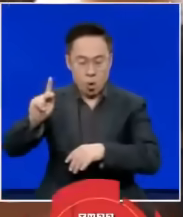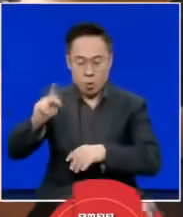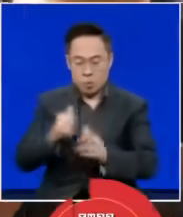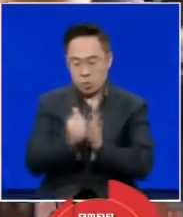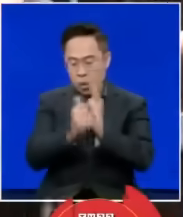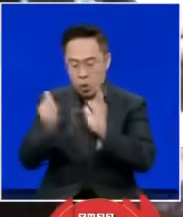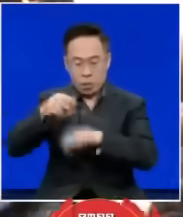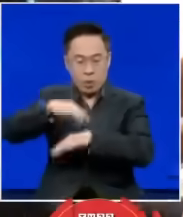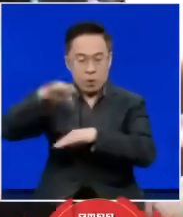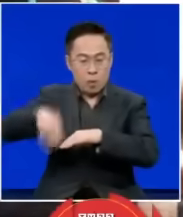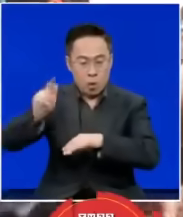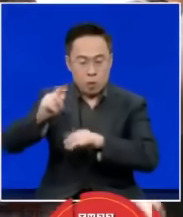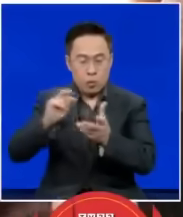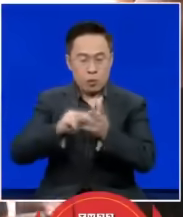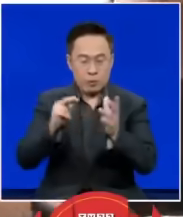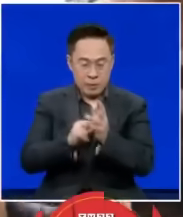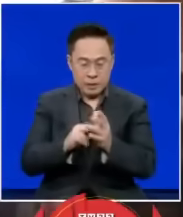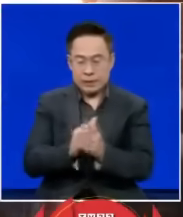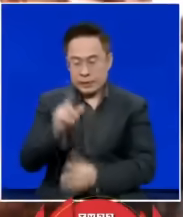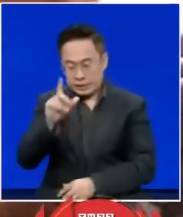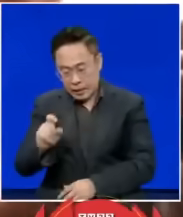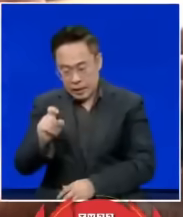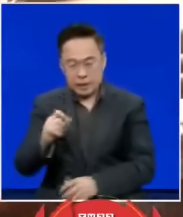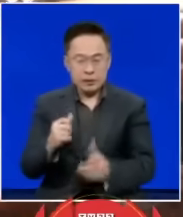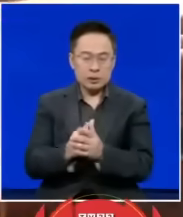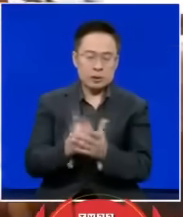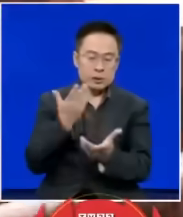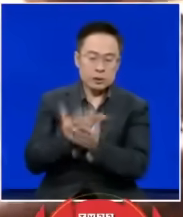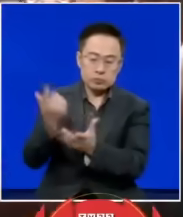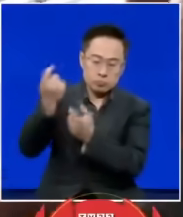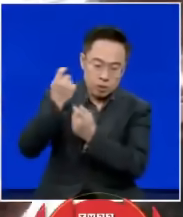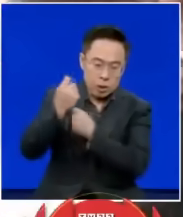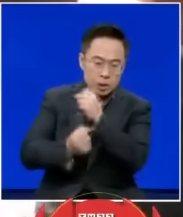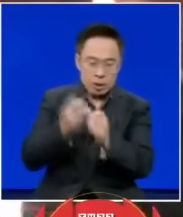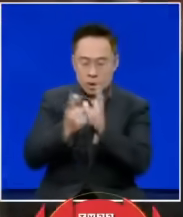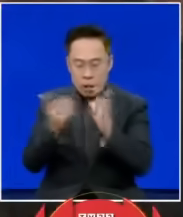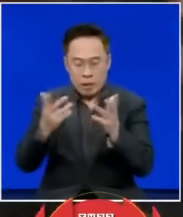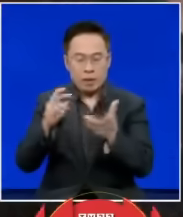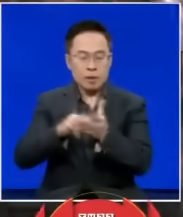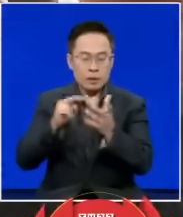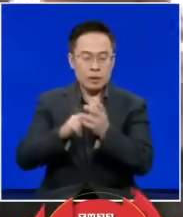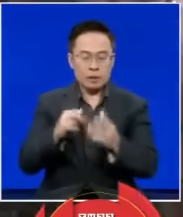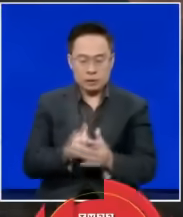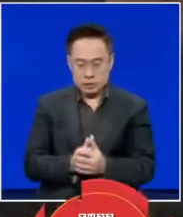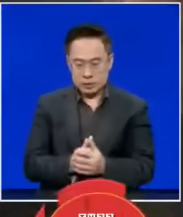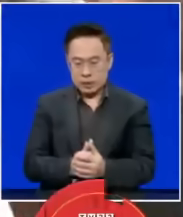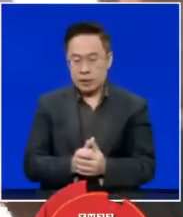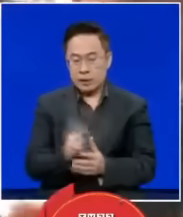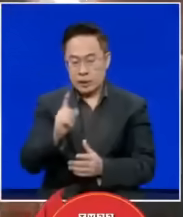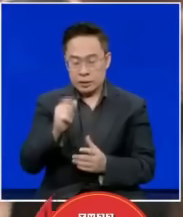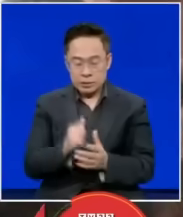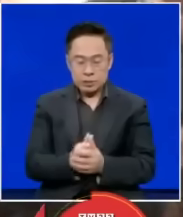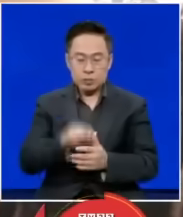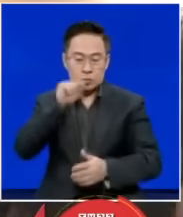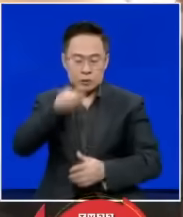ราชการเพราะว่าเสียชีวิตก็คือตายหรือพ้นจากราชการด้วยบำเหน็จบำนาญลาออกได้รับอนุญาตให้ลาออกหรือถูกสั่งให้ออ